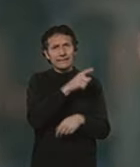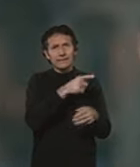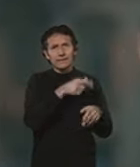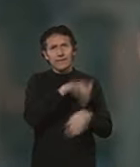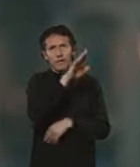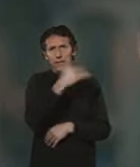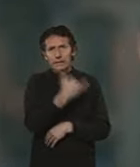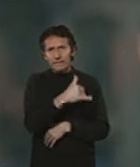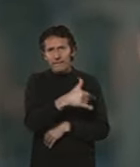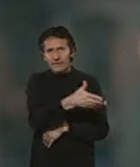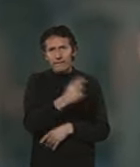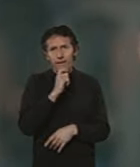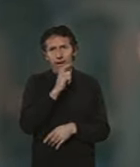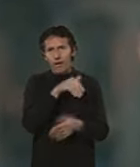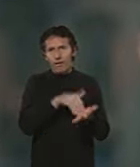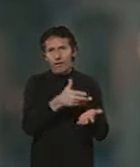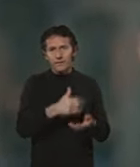entrant à ma